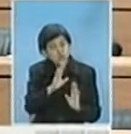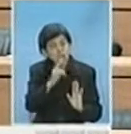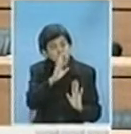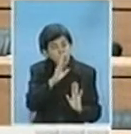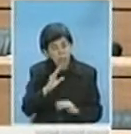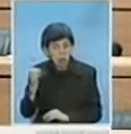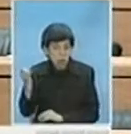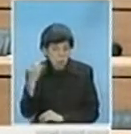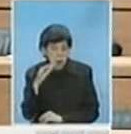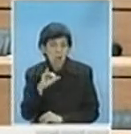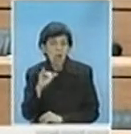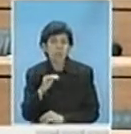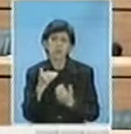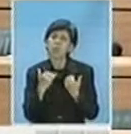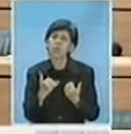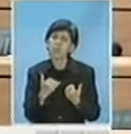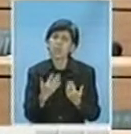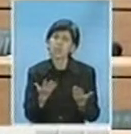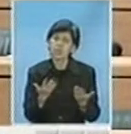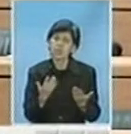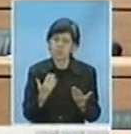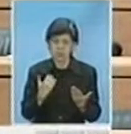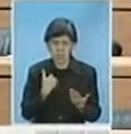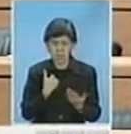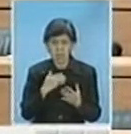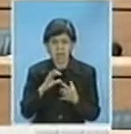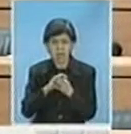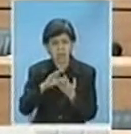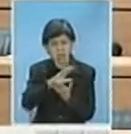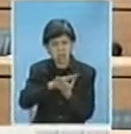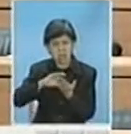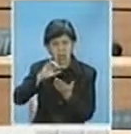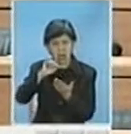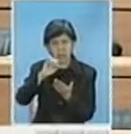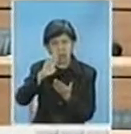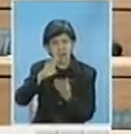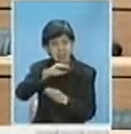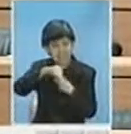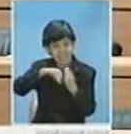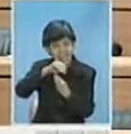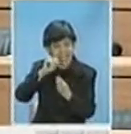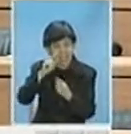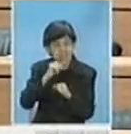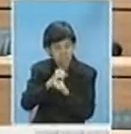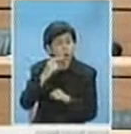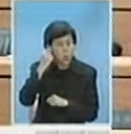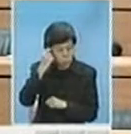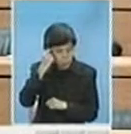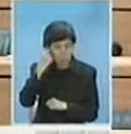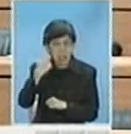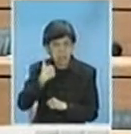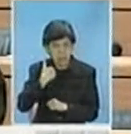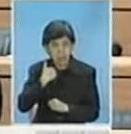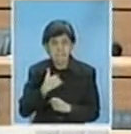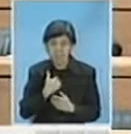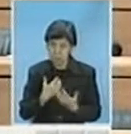ต่ไม่มีใครตอบรับวันนี้ท่านจะเห็นได้ว่าสภาพัฒนาเศรษฐกิจสังคมแห่งชาติก็ทราบสัญญาณนี้ดีถึงขนา